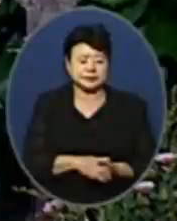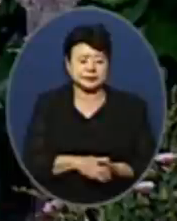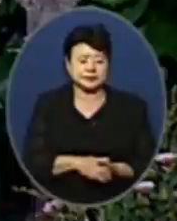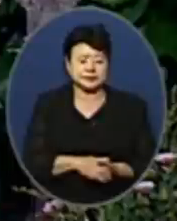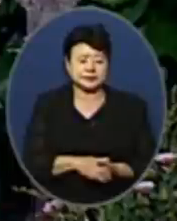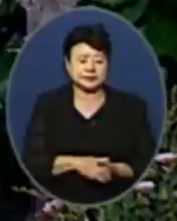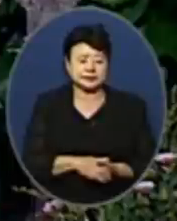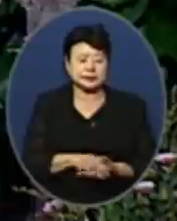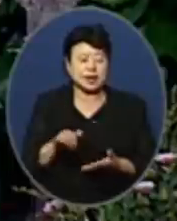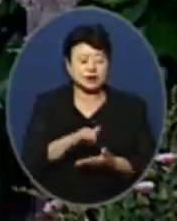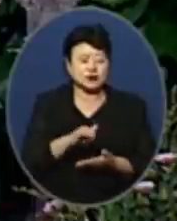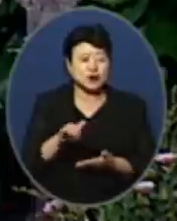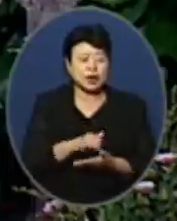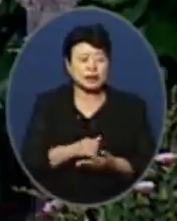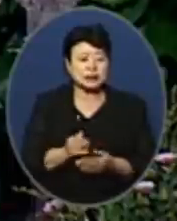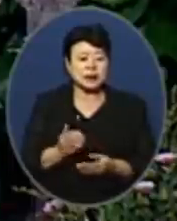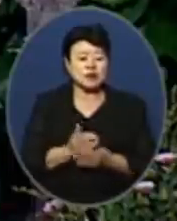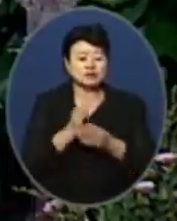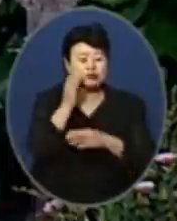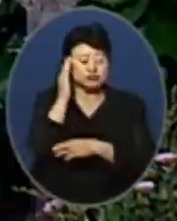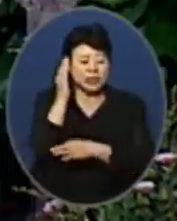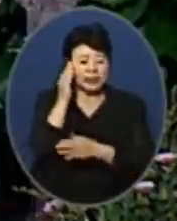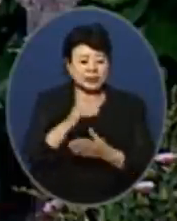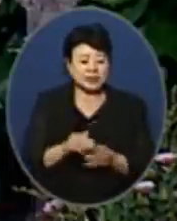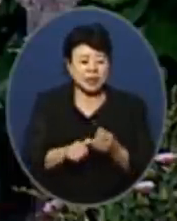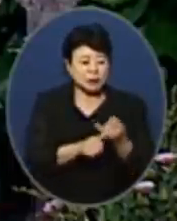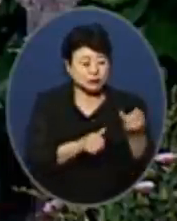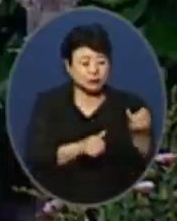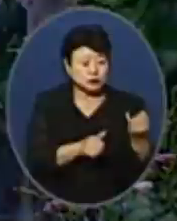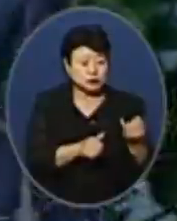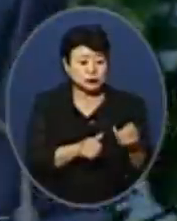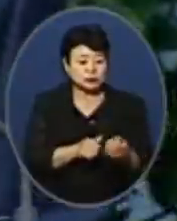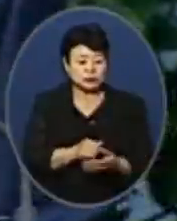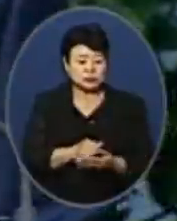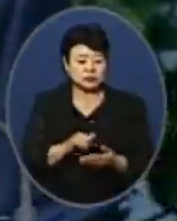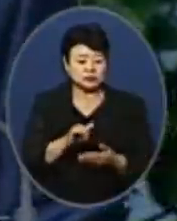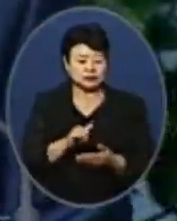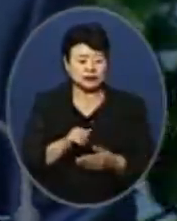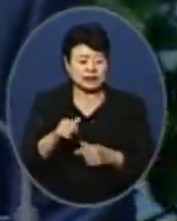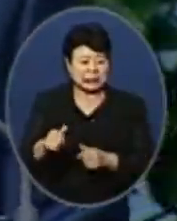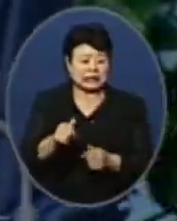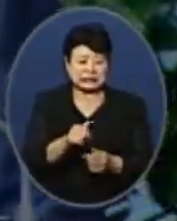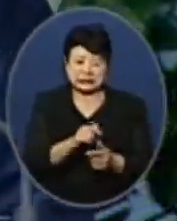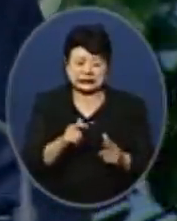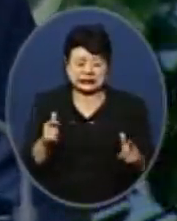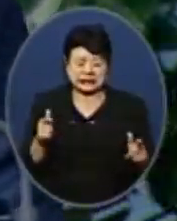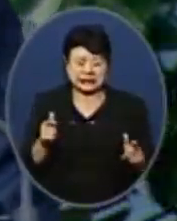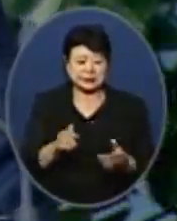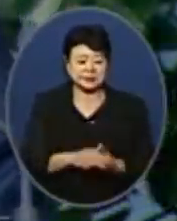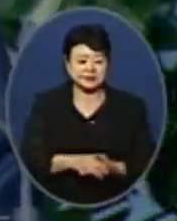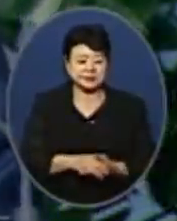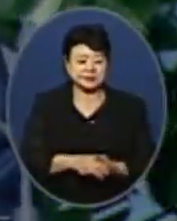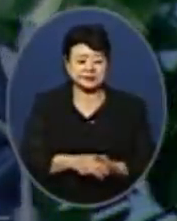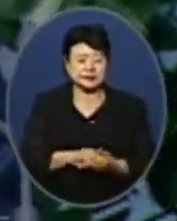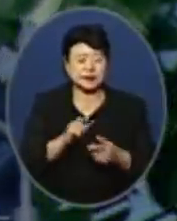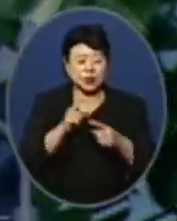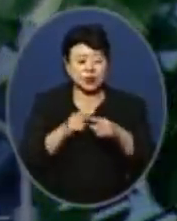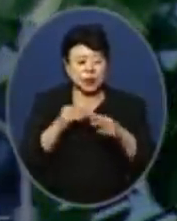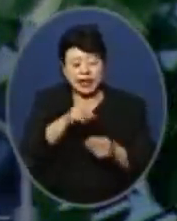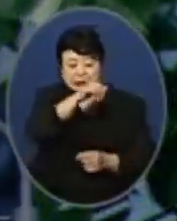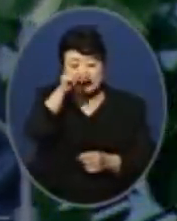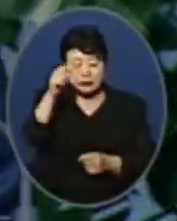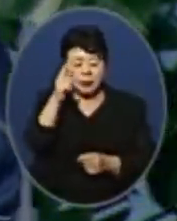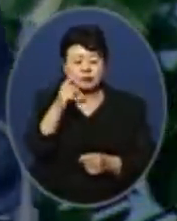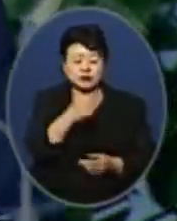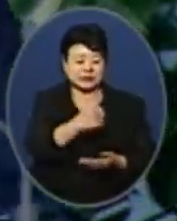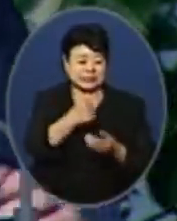제가 뉴욕에서 부흥회를 하는데 우리 사람이 부흥회를 별로 잘 안 따라다닙니다. 그런데 그 교회 장로님이